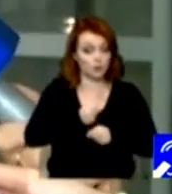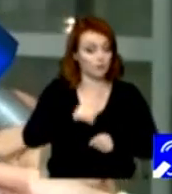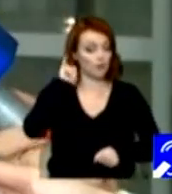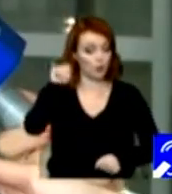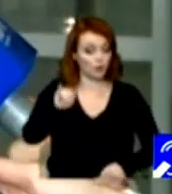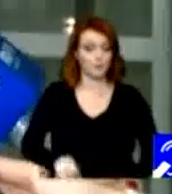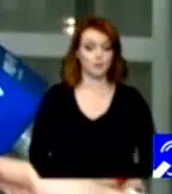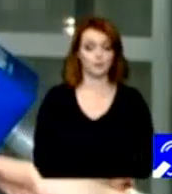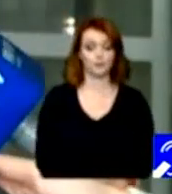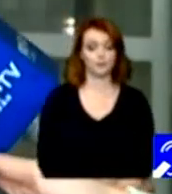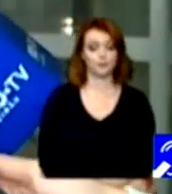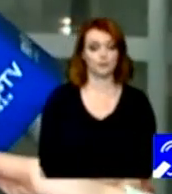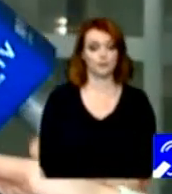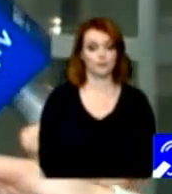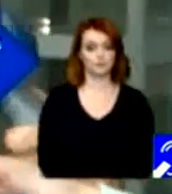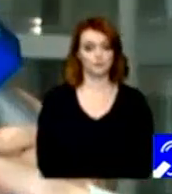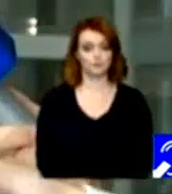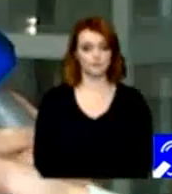nesatisfăcător ă